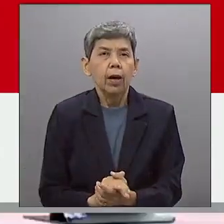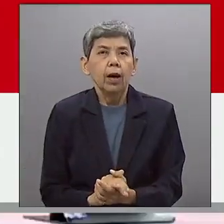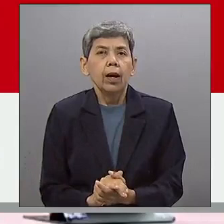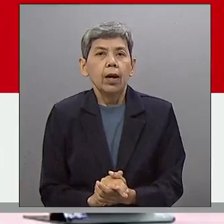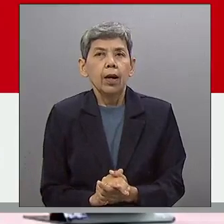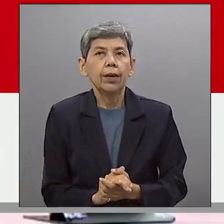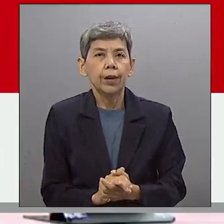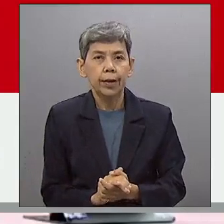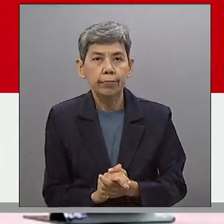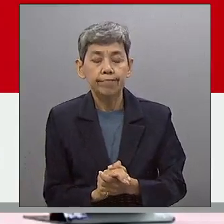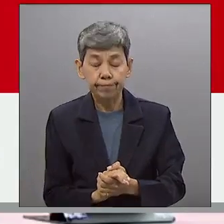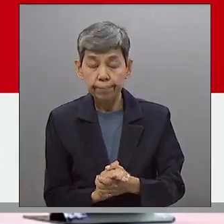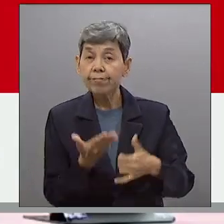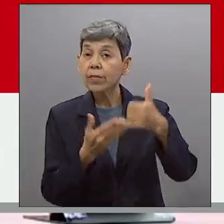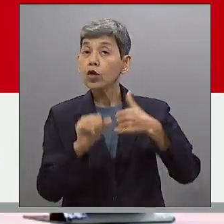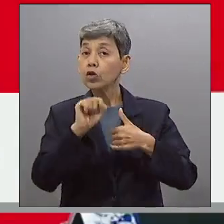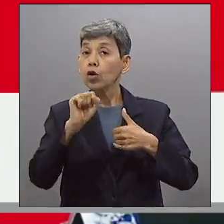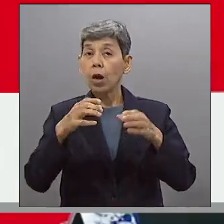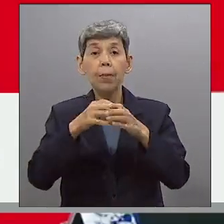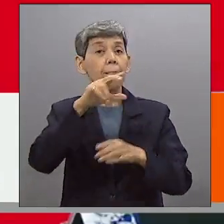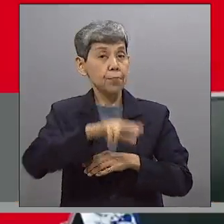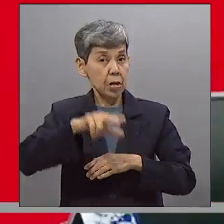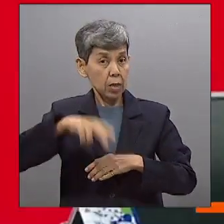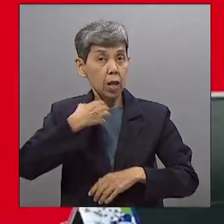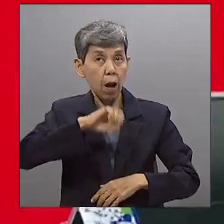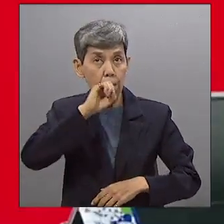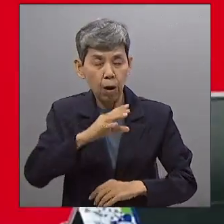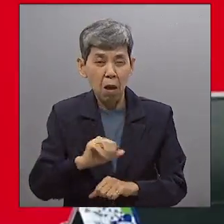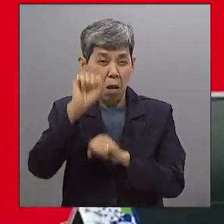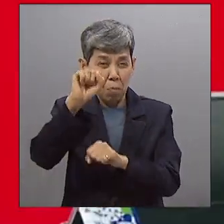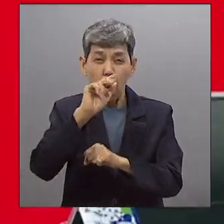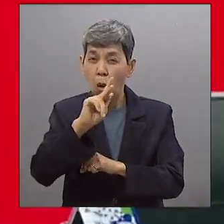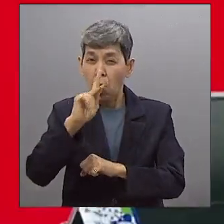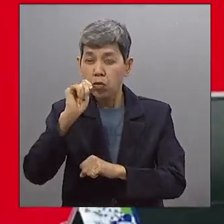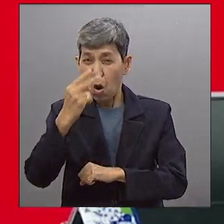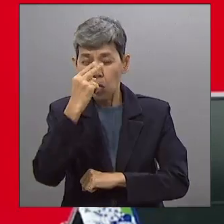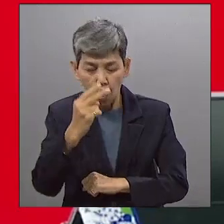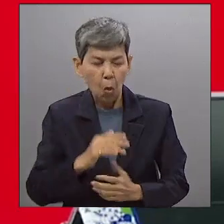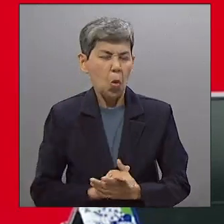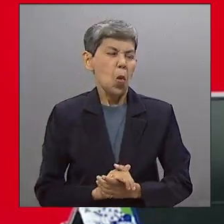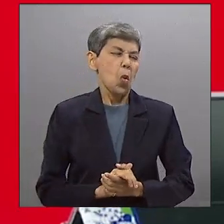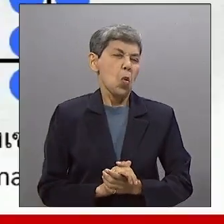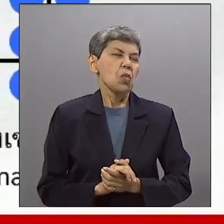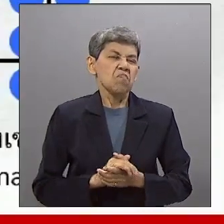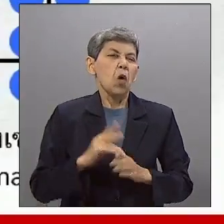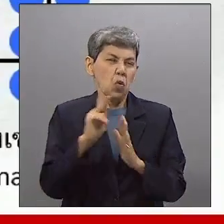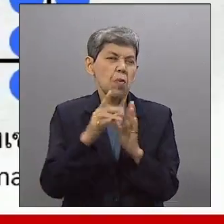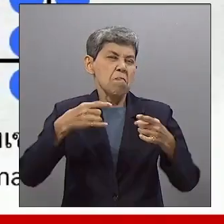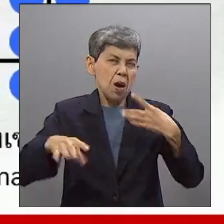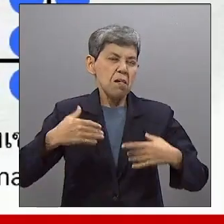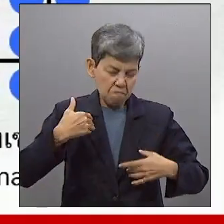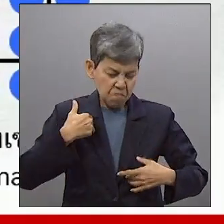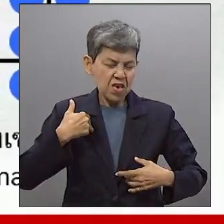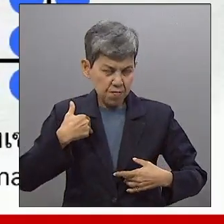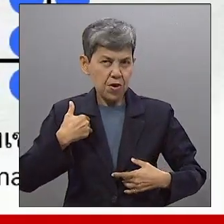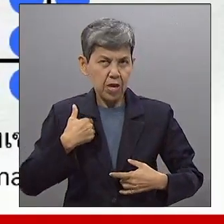ธีรรัตน์สำเร็จวันนี้สสพรรคเพื่อไทยอ้างว่าคำประกาศของกกตส่อเขาว่าจะขัดกับกฎหมายเลือกตั้งค่ะและ